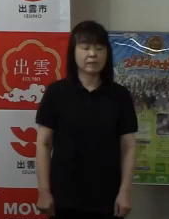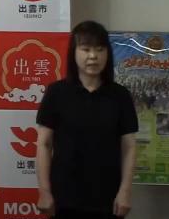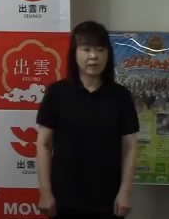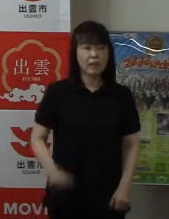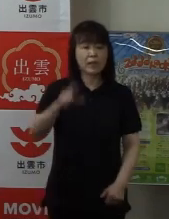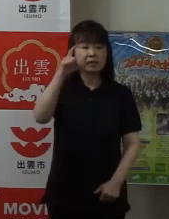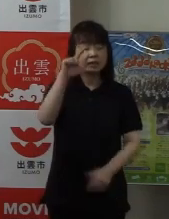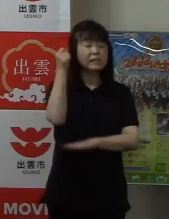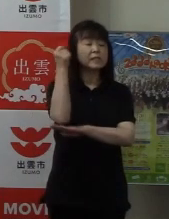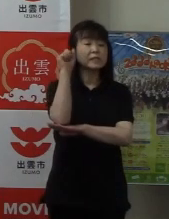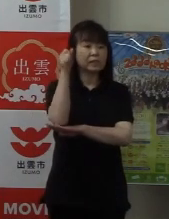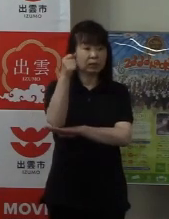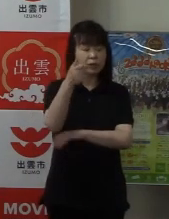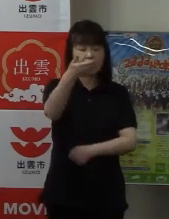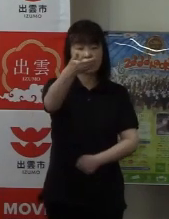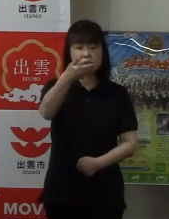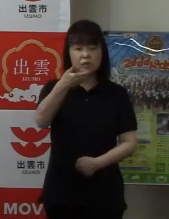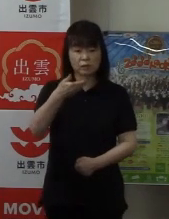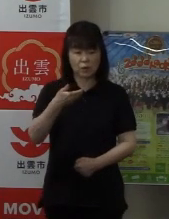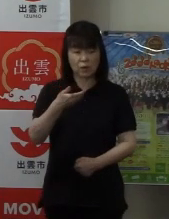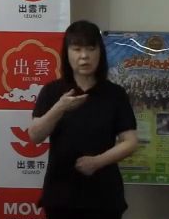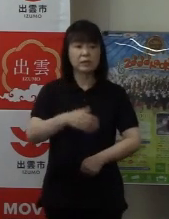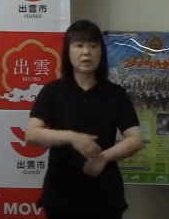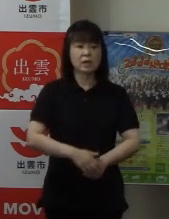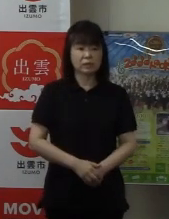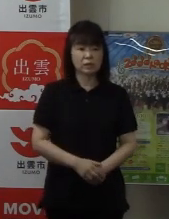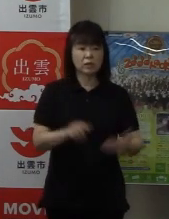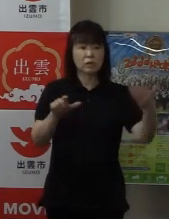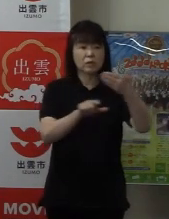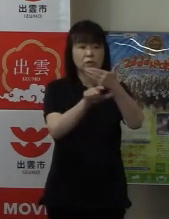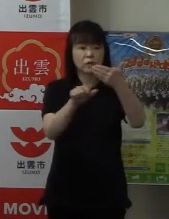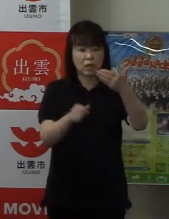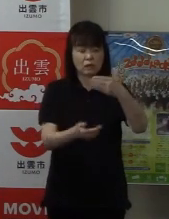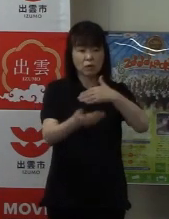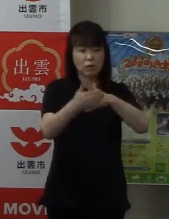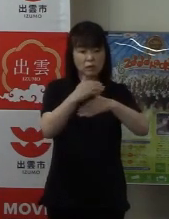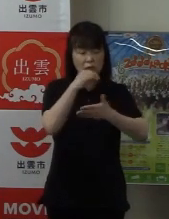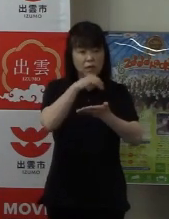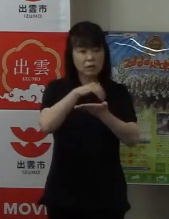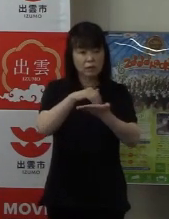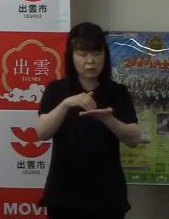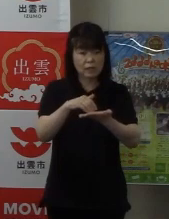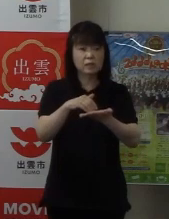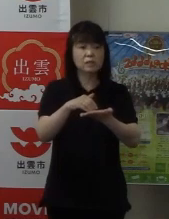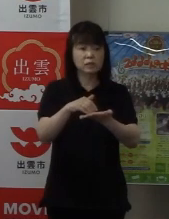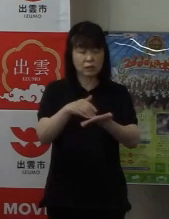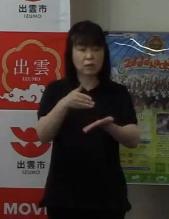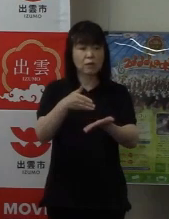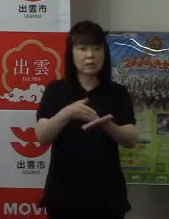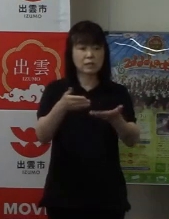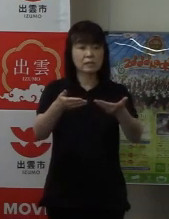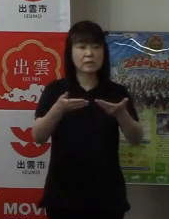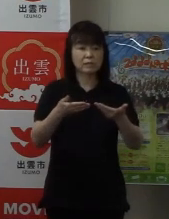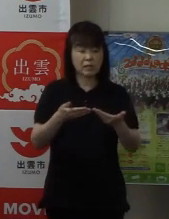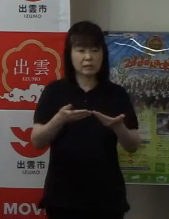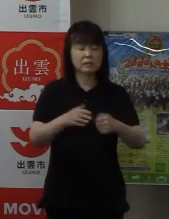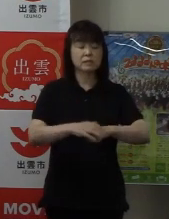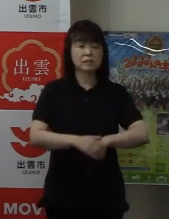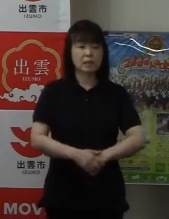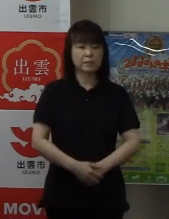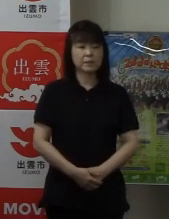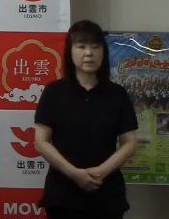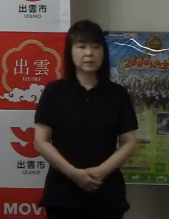新新聞の柏本といいます。9月の生産の内容についてお話いただきましたけれども、まあ、項目についてお話いただきました